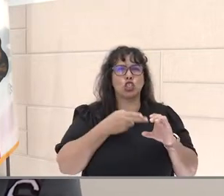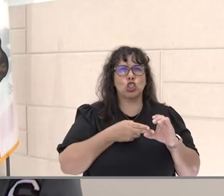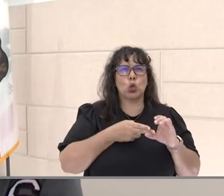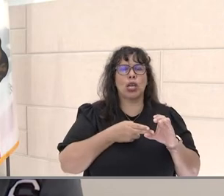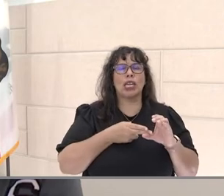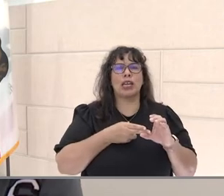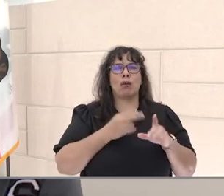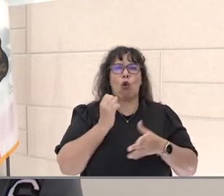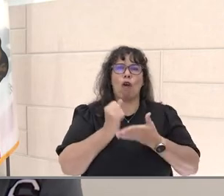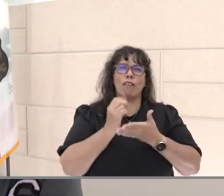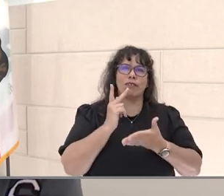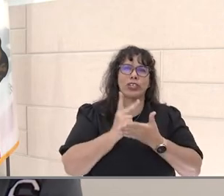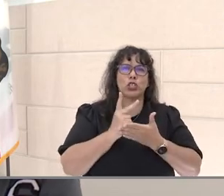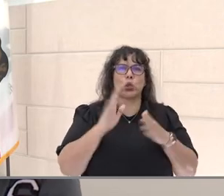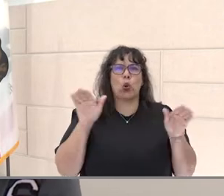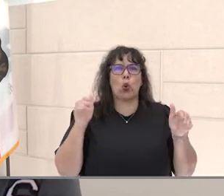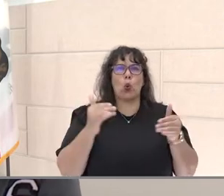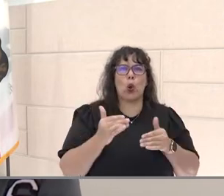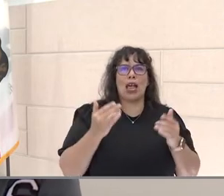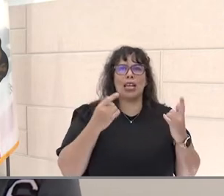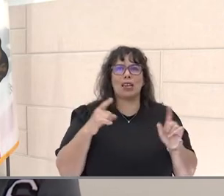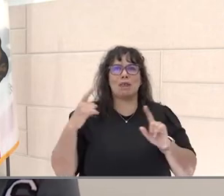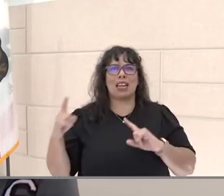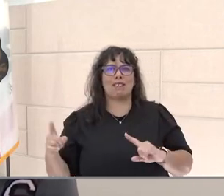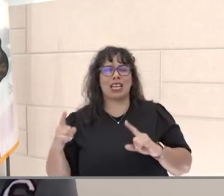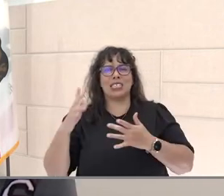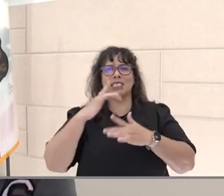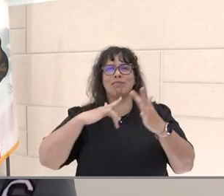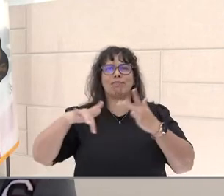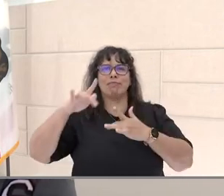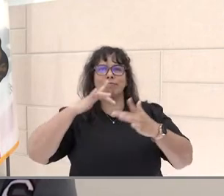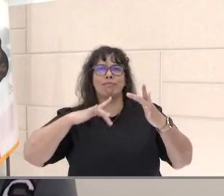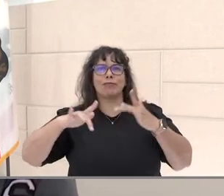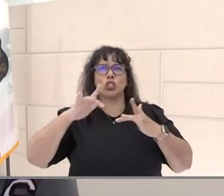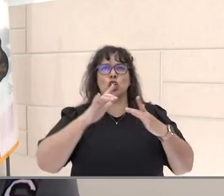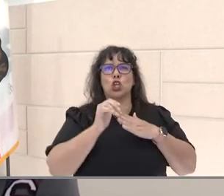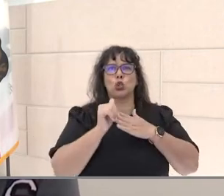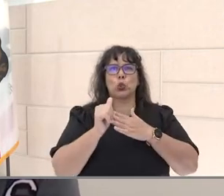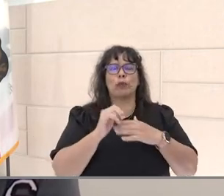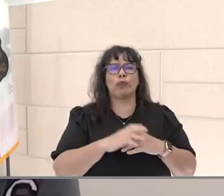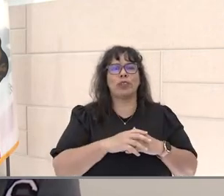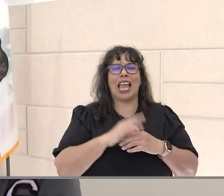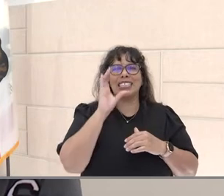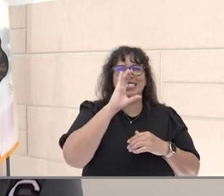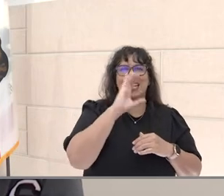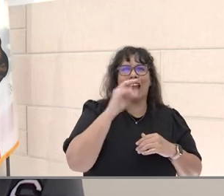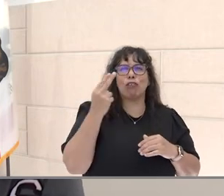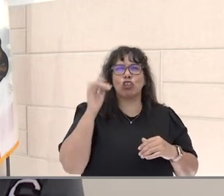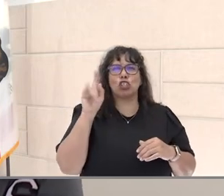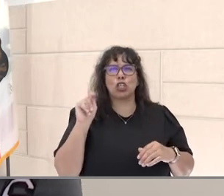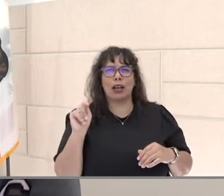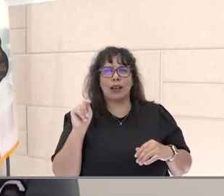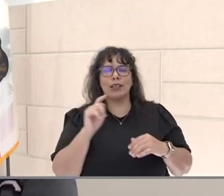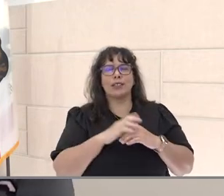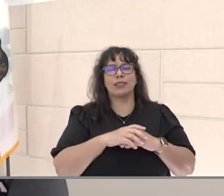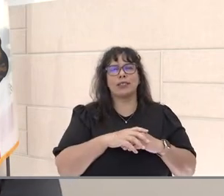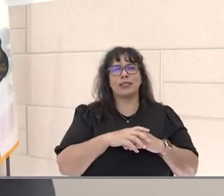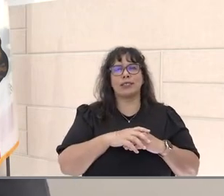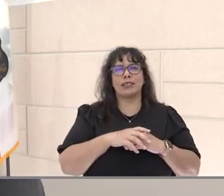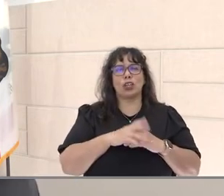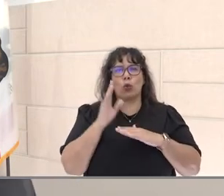ได้สถานะตีประมูลตลับโจเรียนเว้นยิงสวากุมปุ่กเกอได้ปีนั้นตามสลาเรียนนำไปสกอลเรียนจำน้ำ